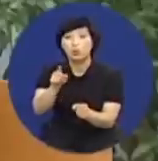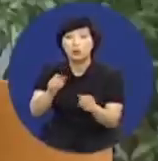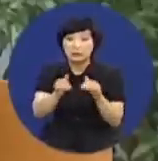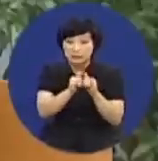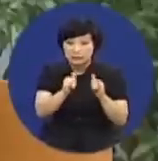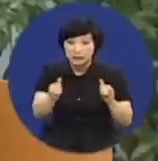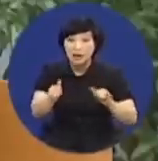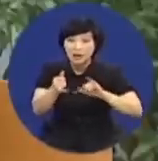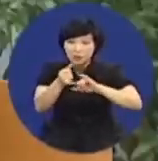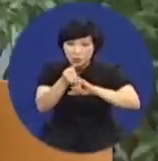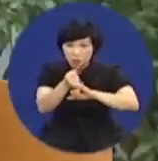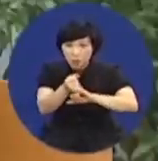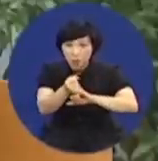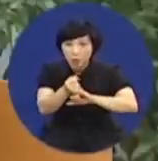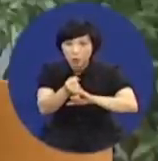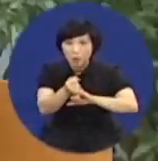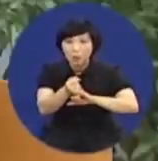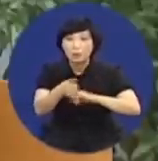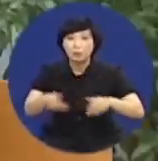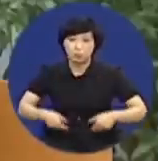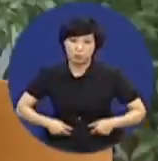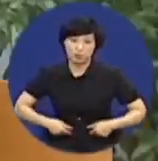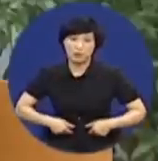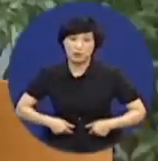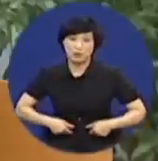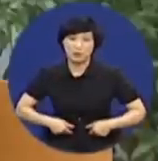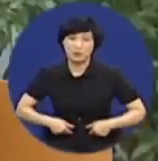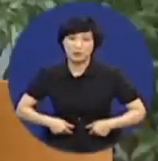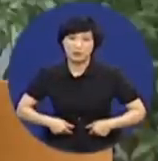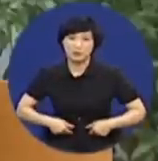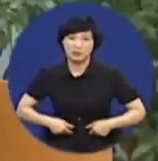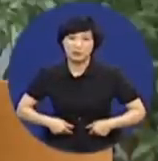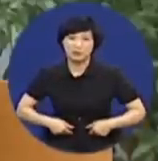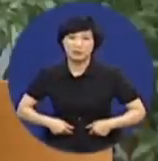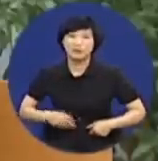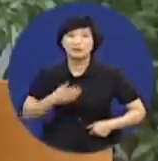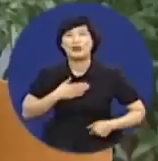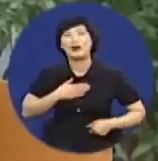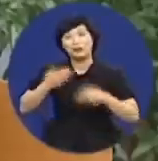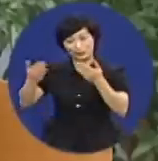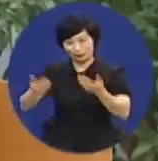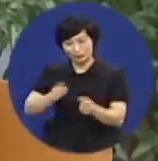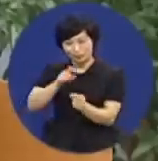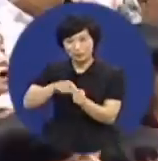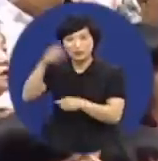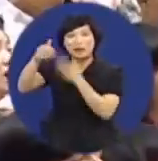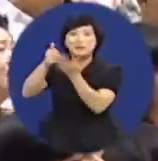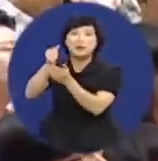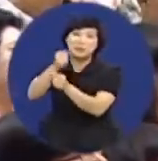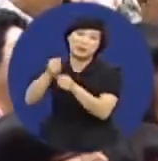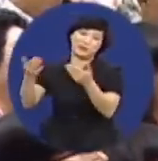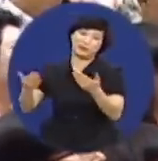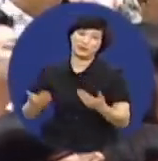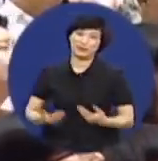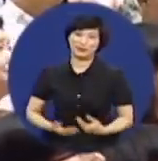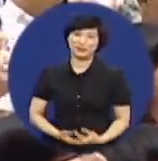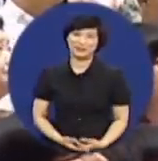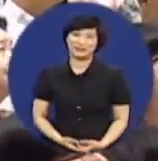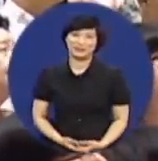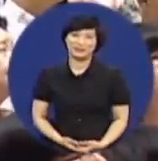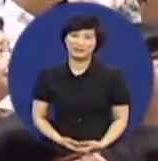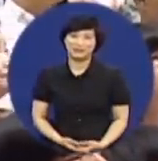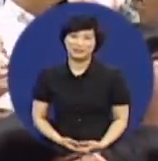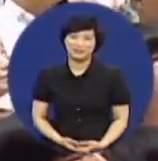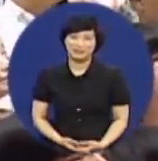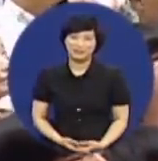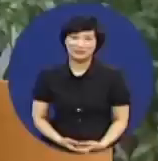的は、人間に必ず必要だから、私に与えるために作られました。